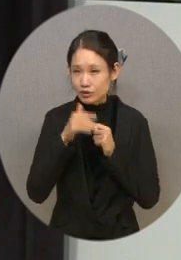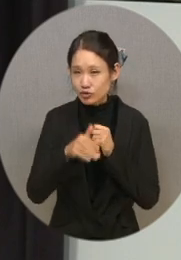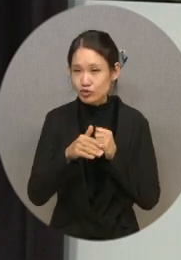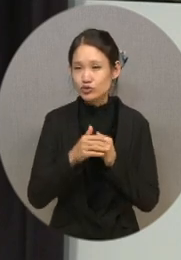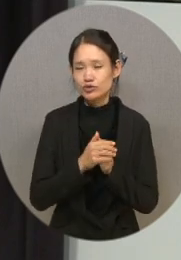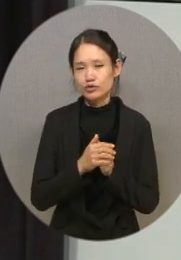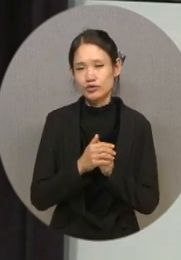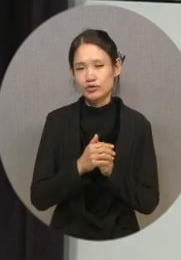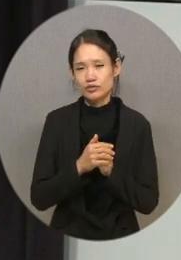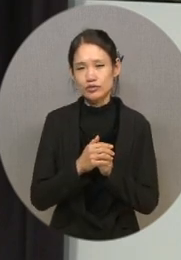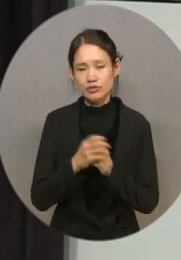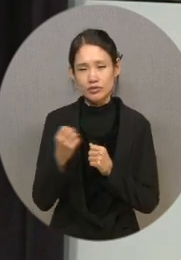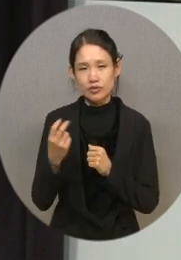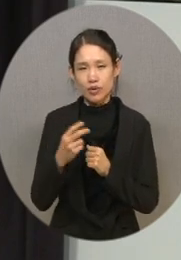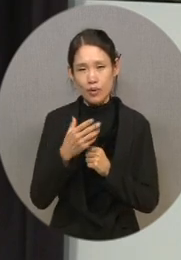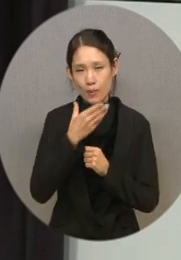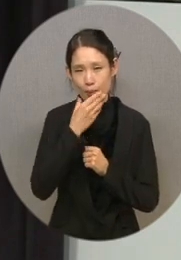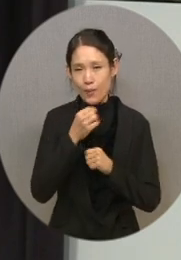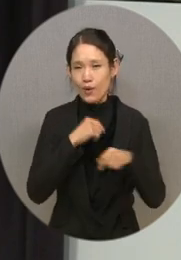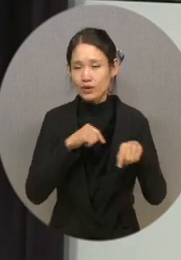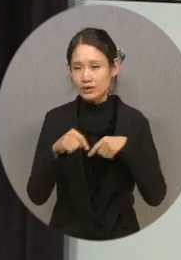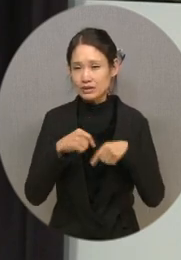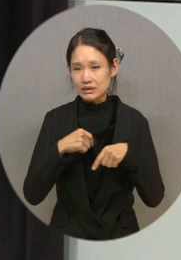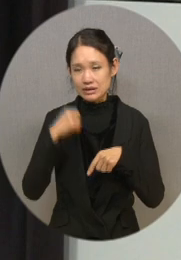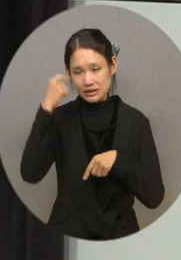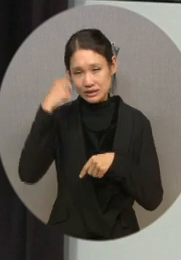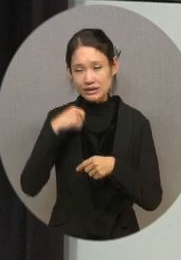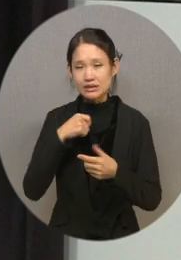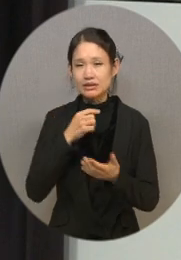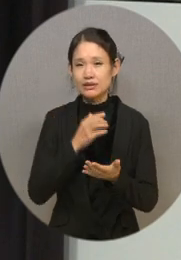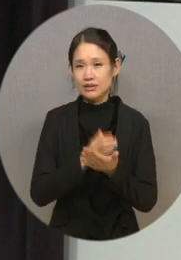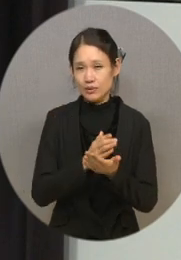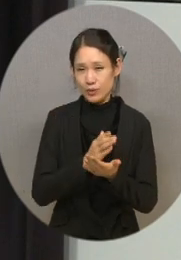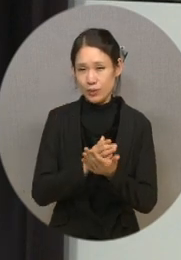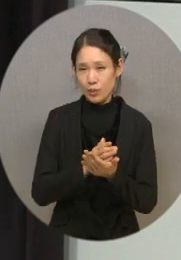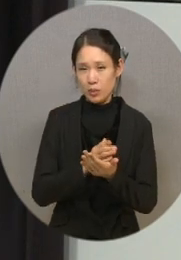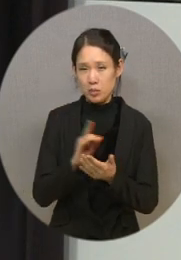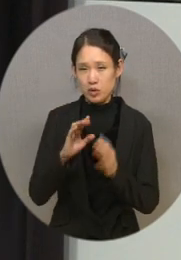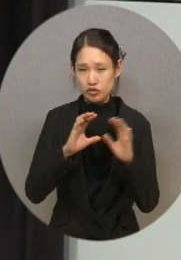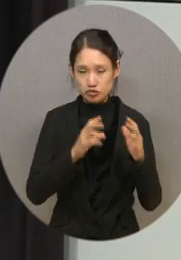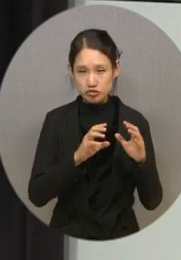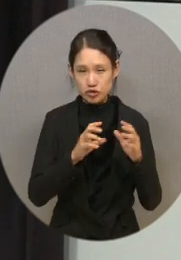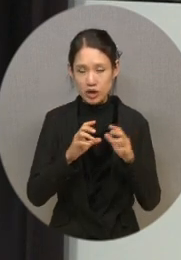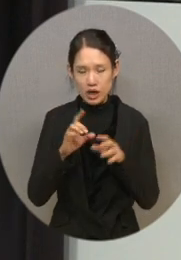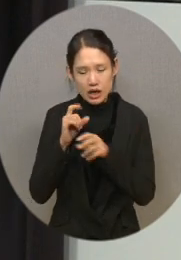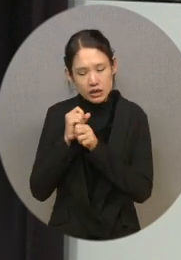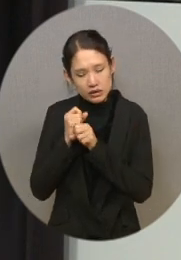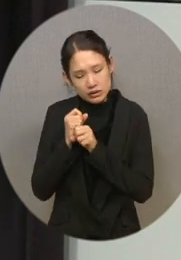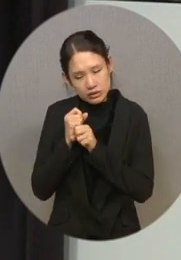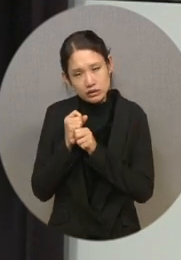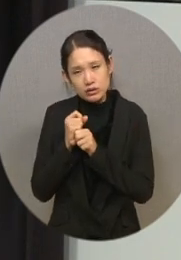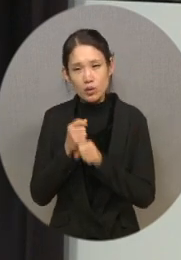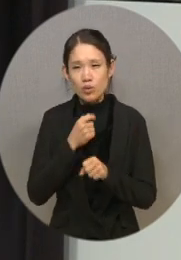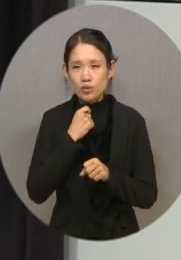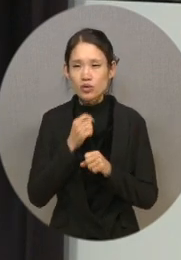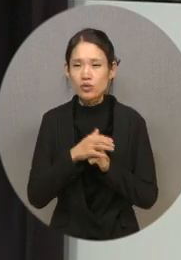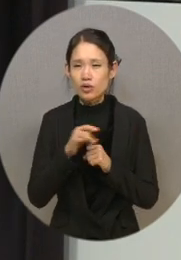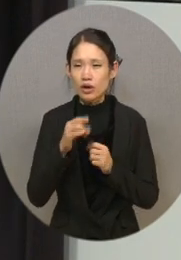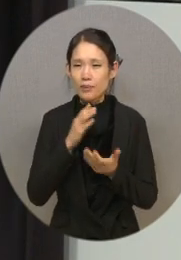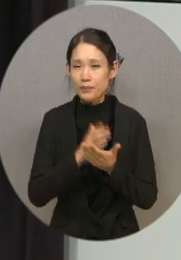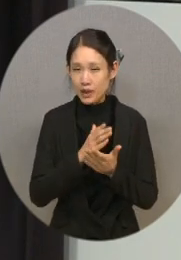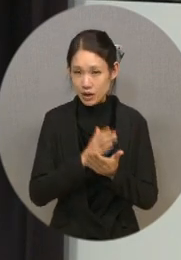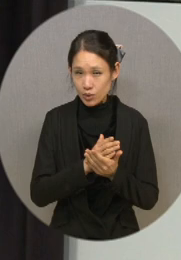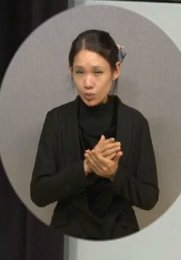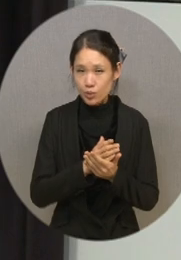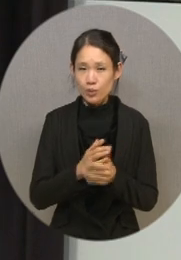개인주의적으로 자꾸 어떤 복지 정책을 느끼지 않고 국가에다 의존하려고 하는데 그런